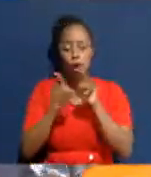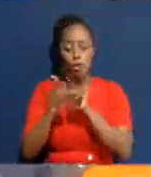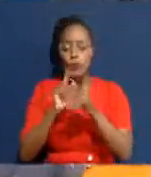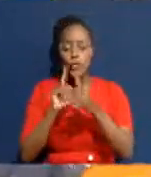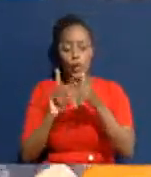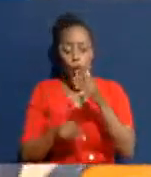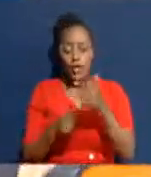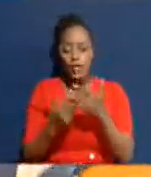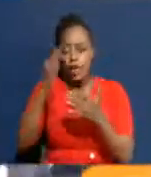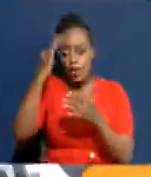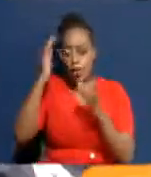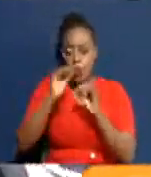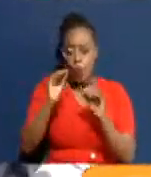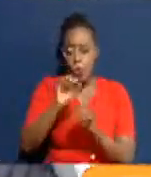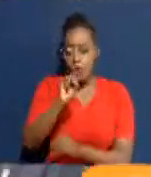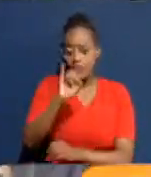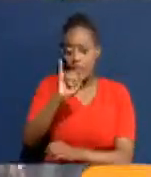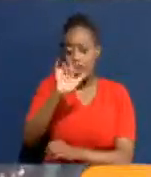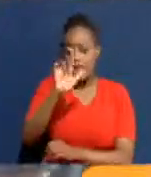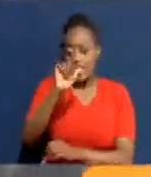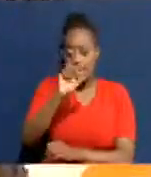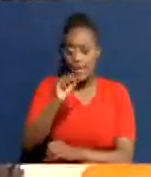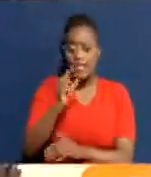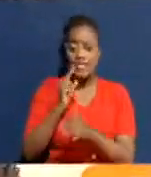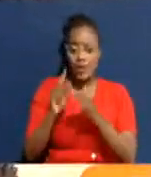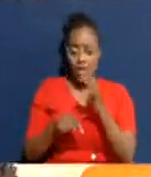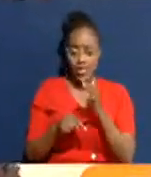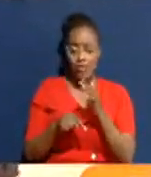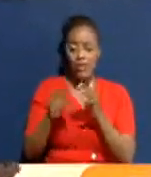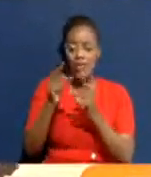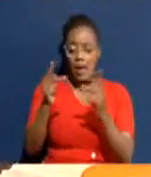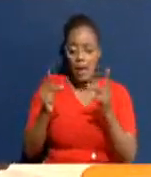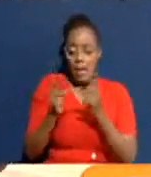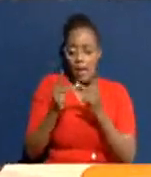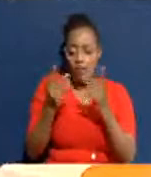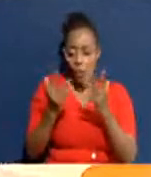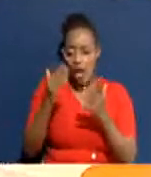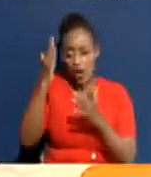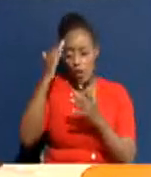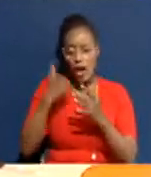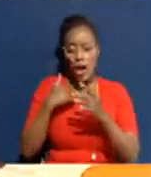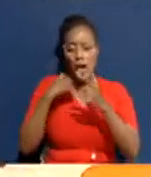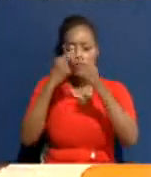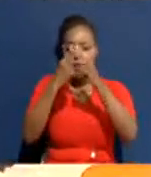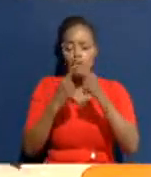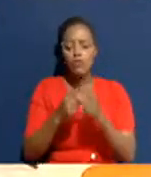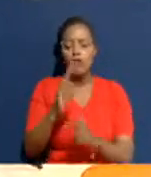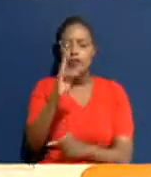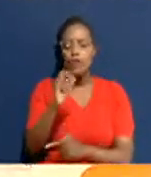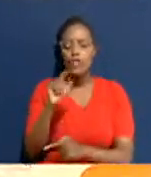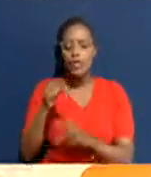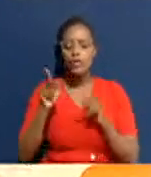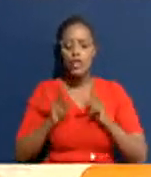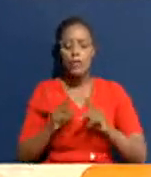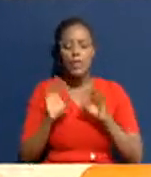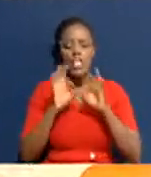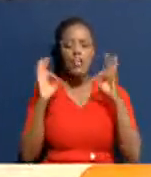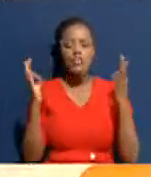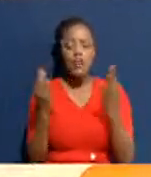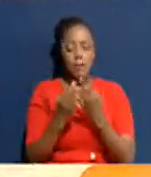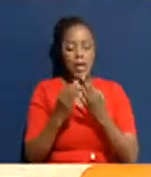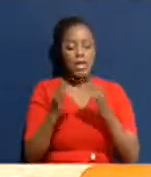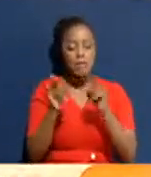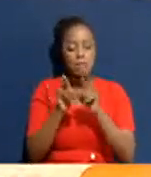anadai kutomfahamu Saila Sotieno, akisema kuwa katika eneo lake ana jumla ya watu 20,000. Familia hii hata